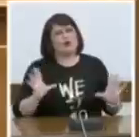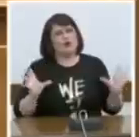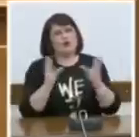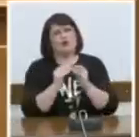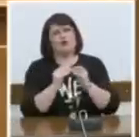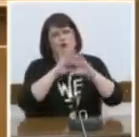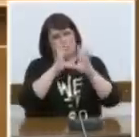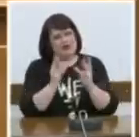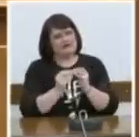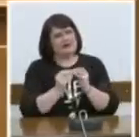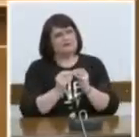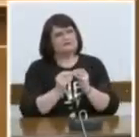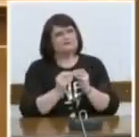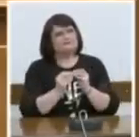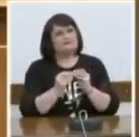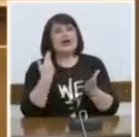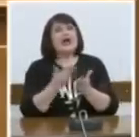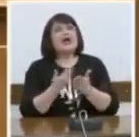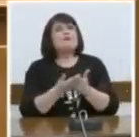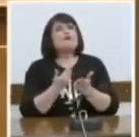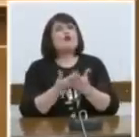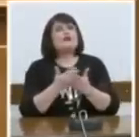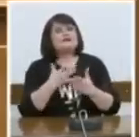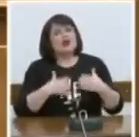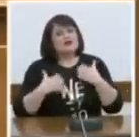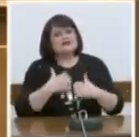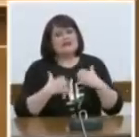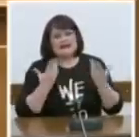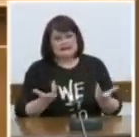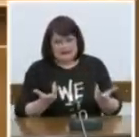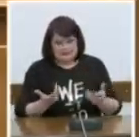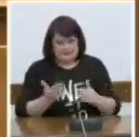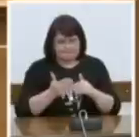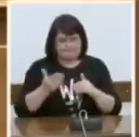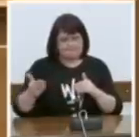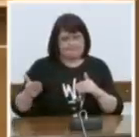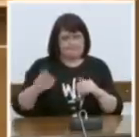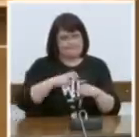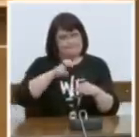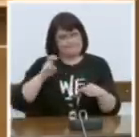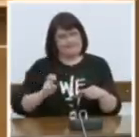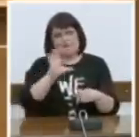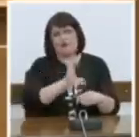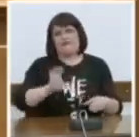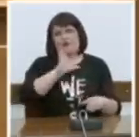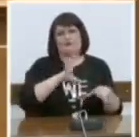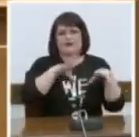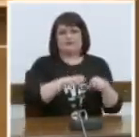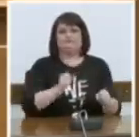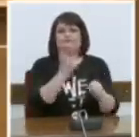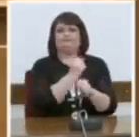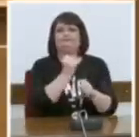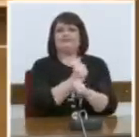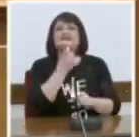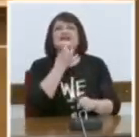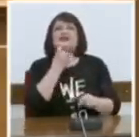ανέφερα, αποδεικνύουν μια μεγάλη ανησυχία. Ότι απομακρύνεται η Ελλάδα από το ευρωπαϊκό εκτιμένο. Με σκληρούς αγώνες και